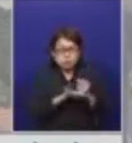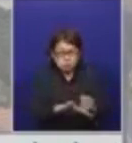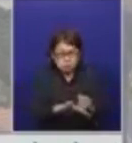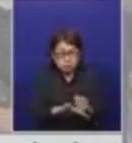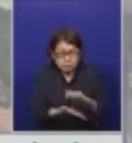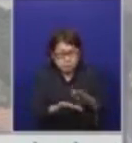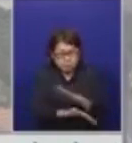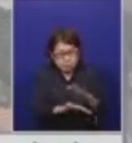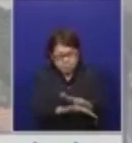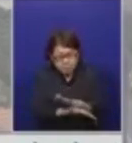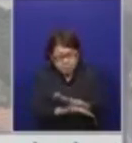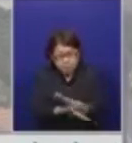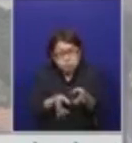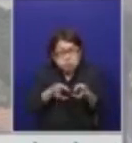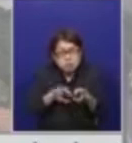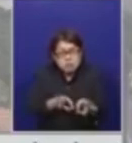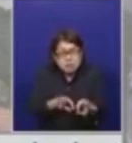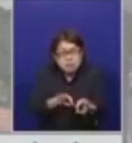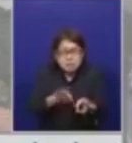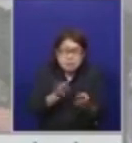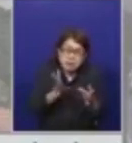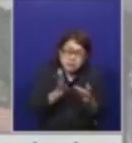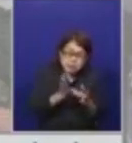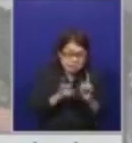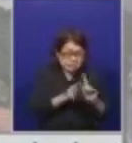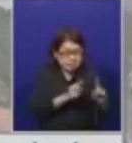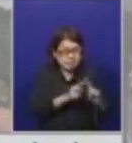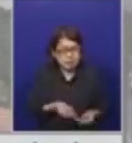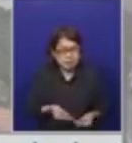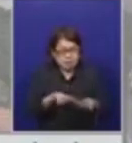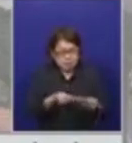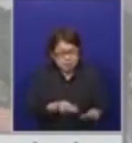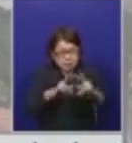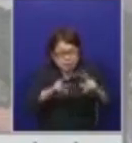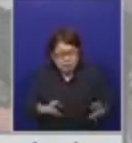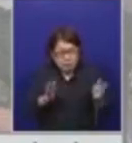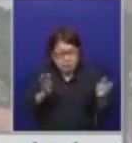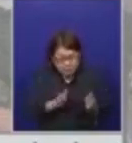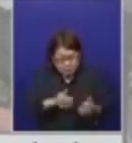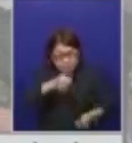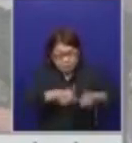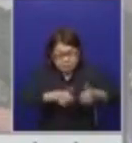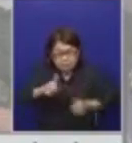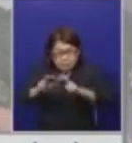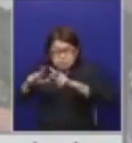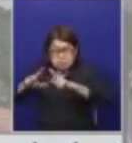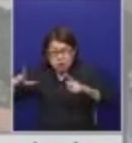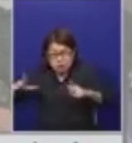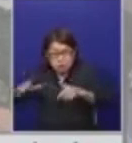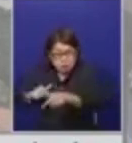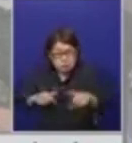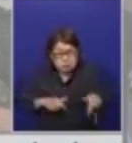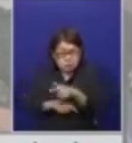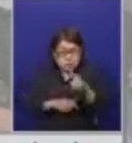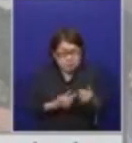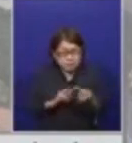สารและเทคนิคนะครับหรือว่าเป็น technical assistance เพื่อให้สามารถแข่งขันได้นะครับธุรกิจขนาดเล็กโดยธรรมชาติอ